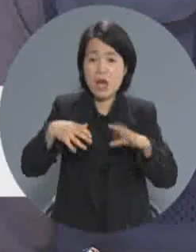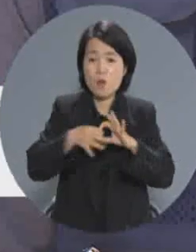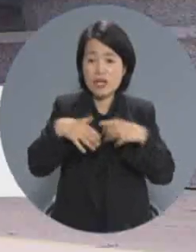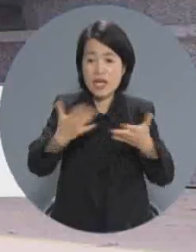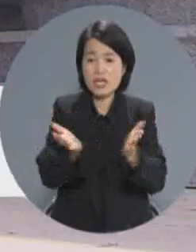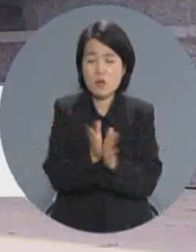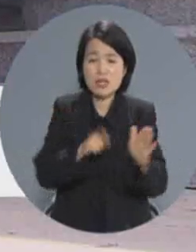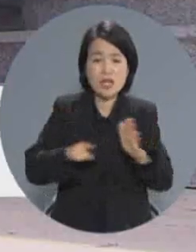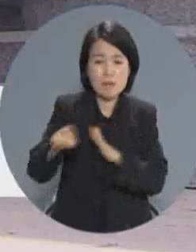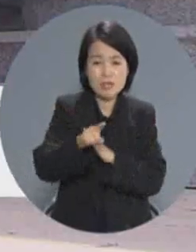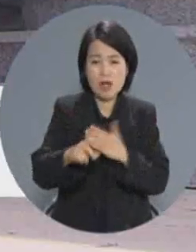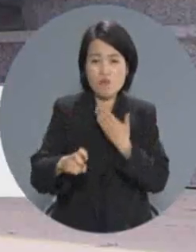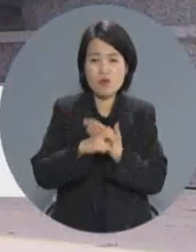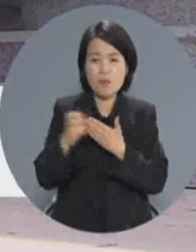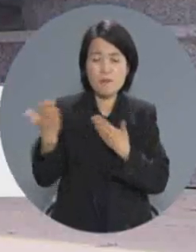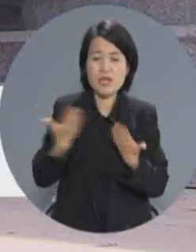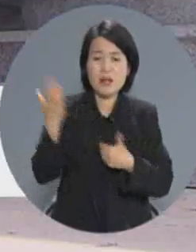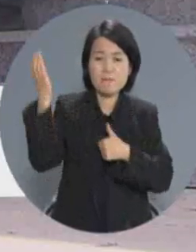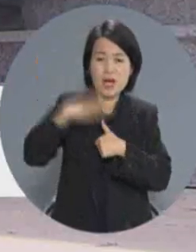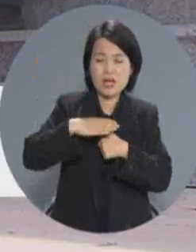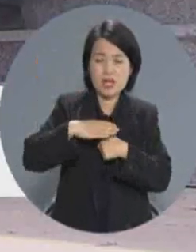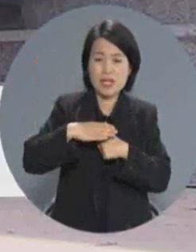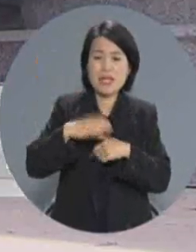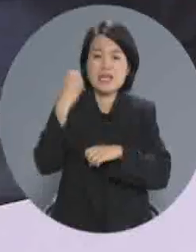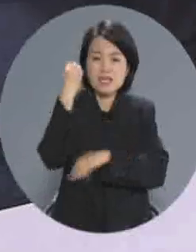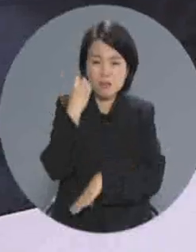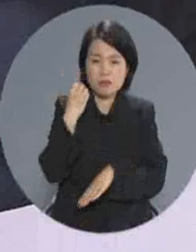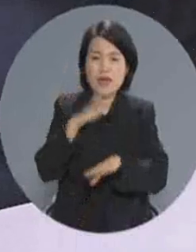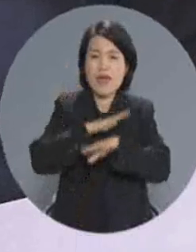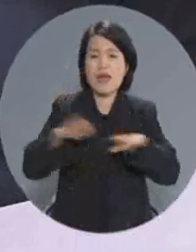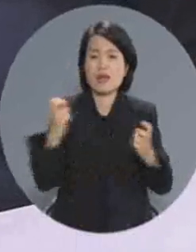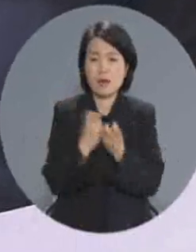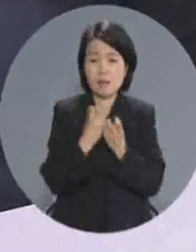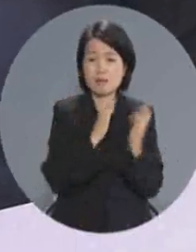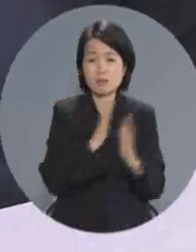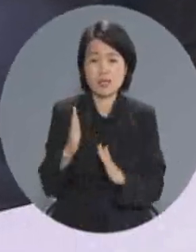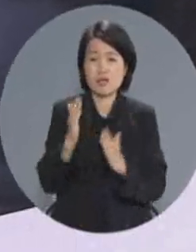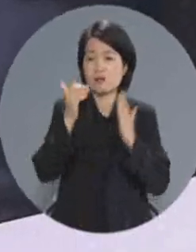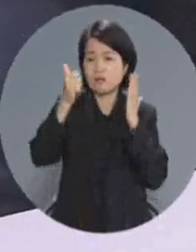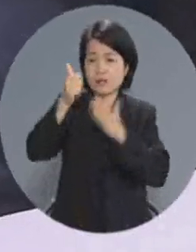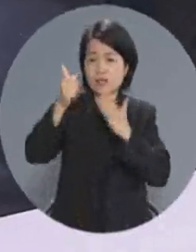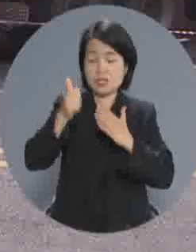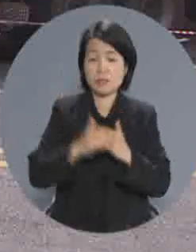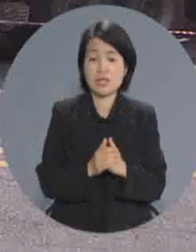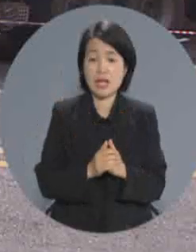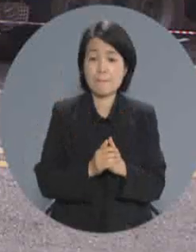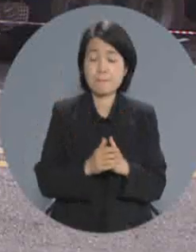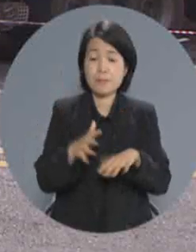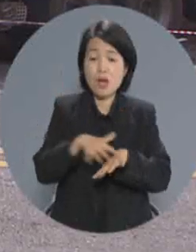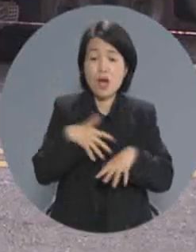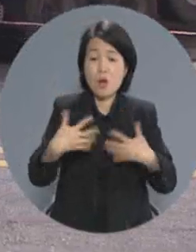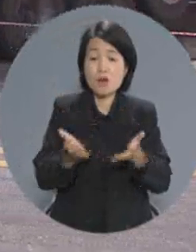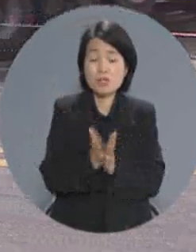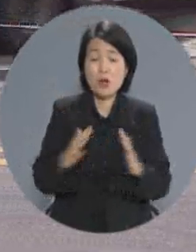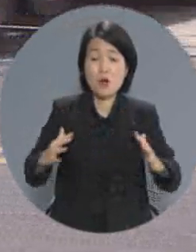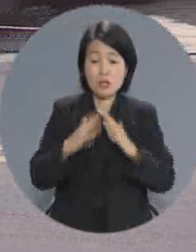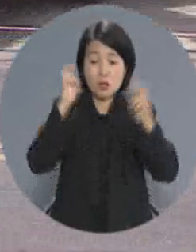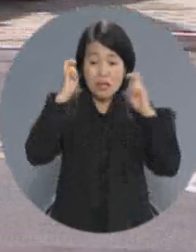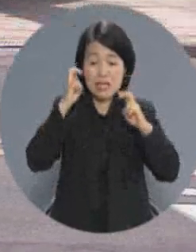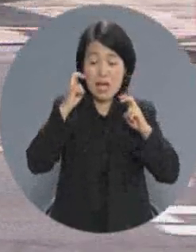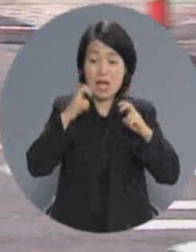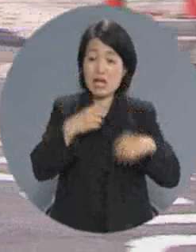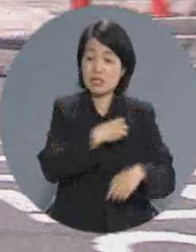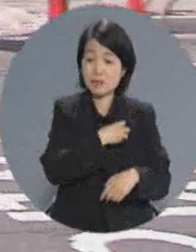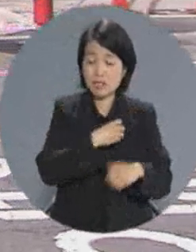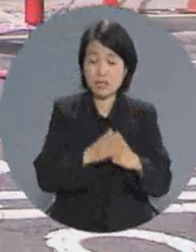관계기관이 나서 불법 하도급을 근절할 구조적 대책을 마련해달라고도 요구했습니다. 민주노총 건설노조 측은 오는